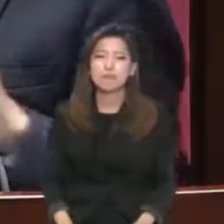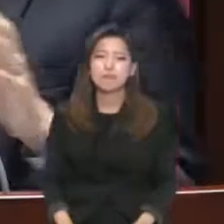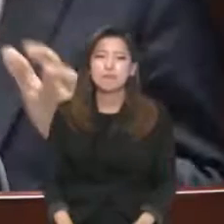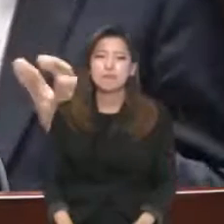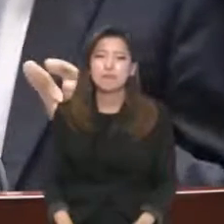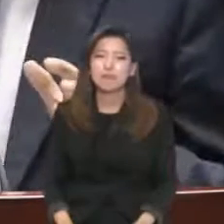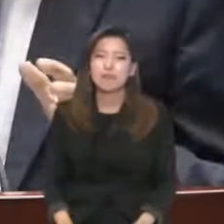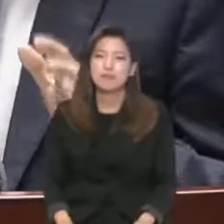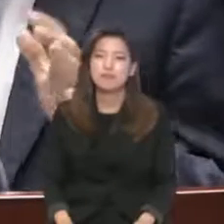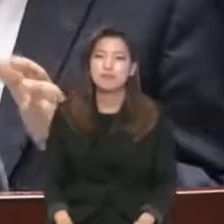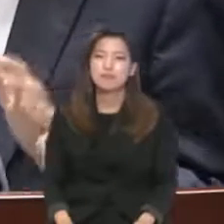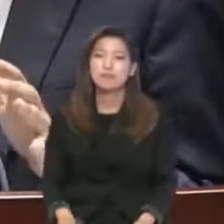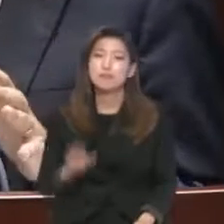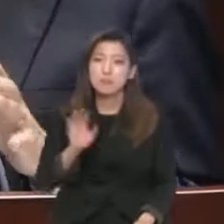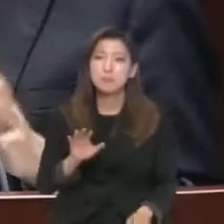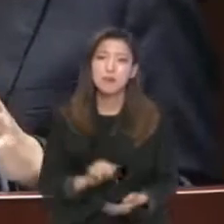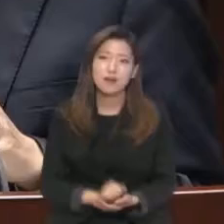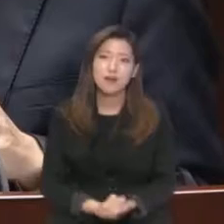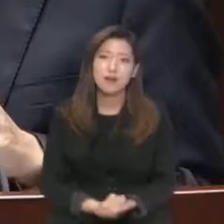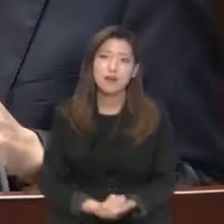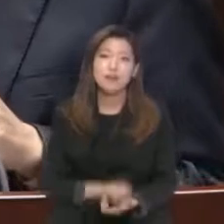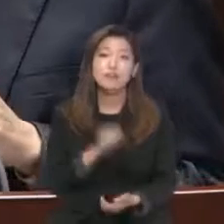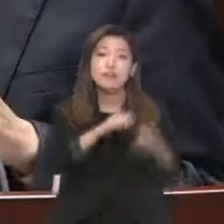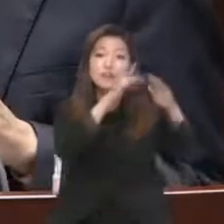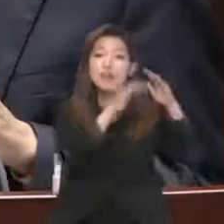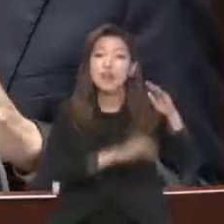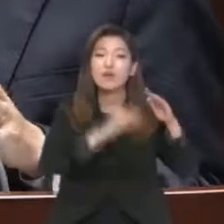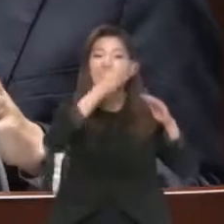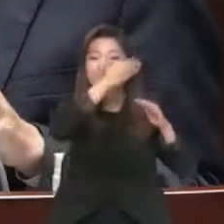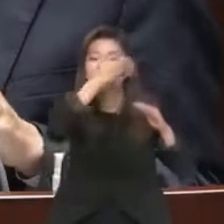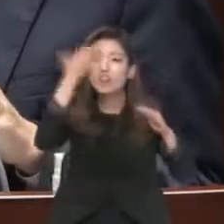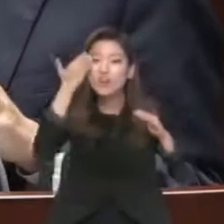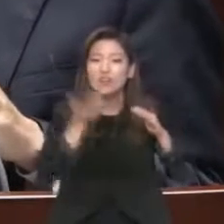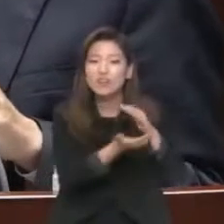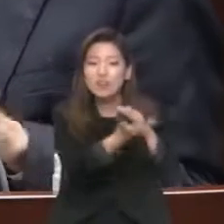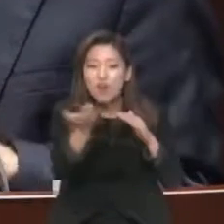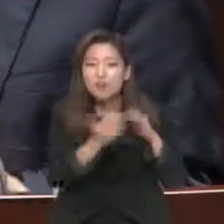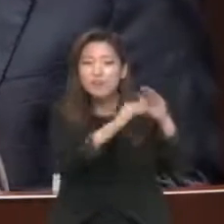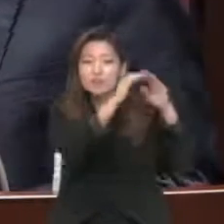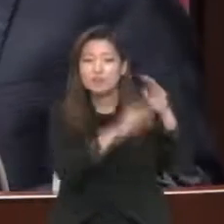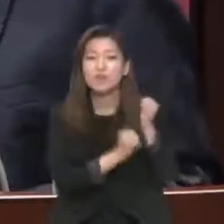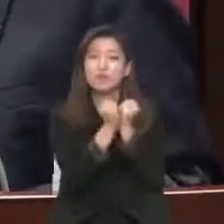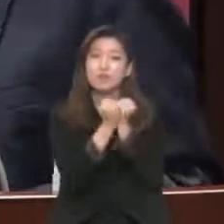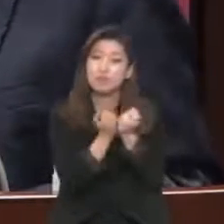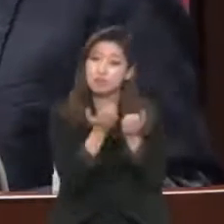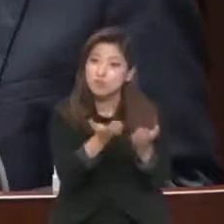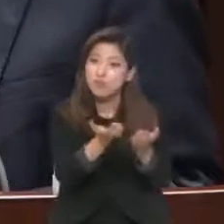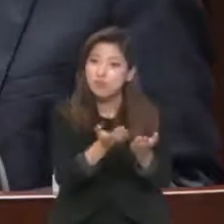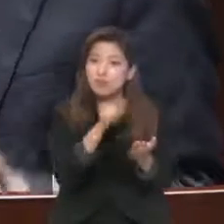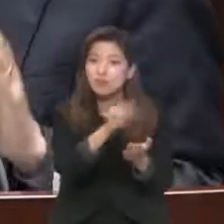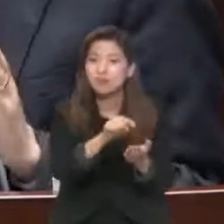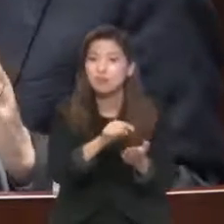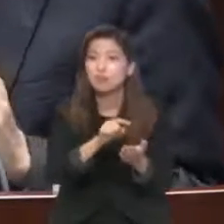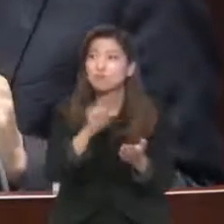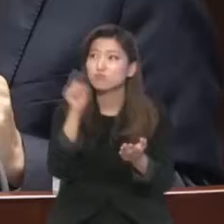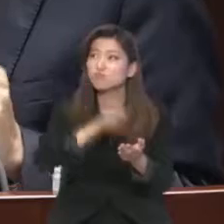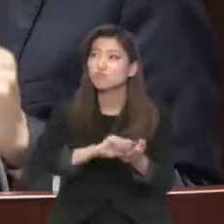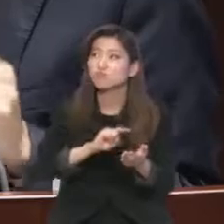아까 제가 말씀드린 우리 청년들한테 설명하면요. 청년들은 동의하지 않습니다.